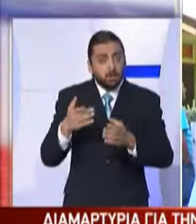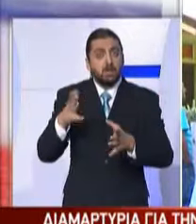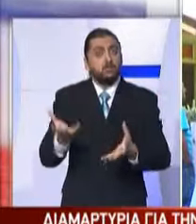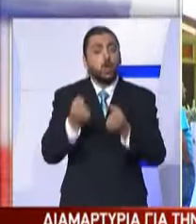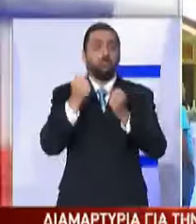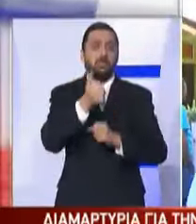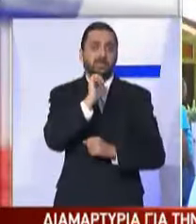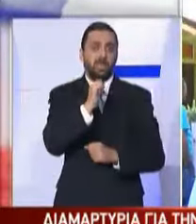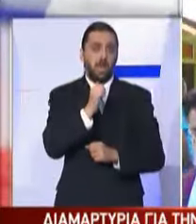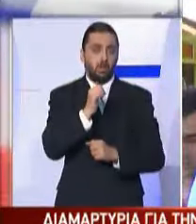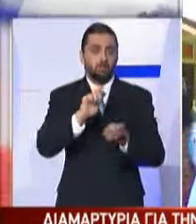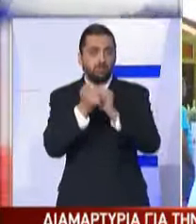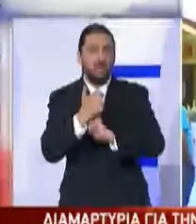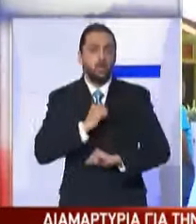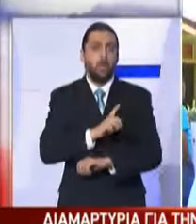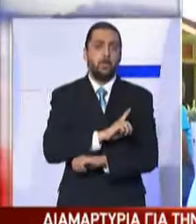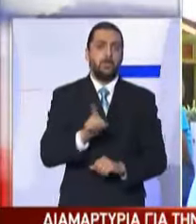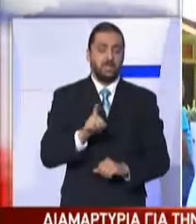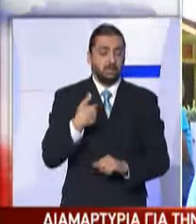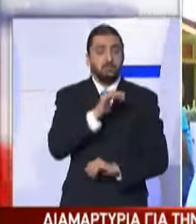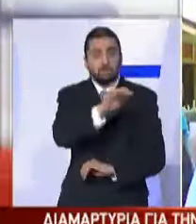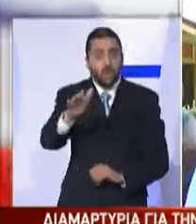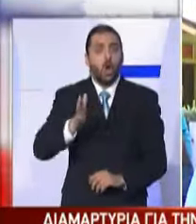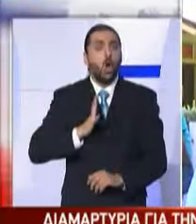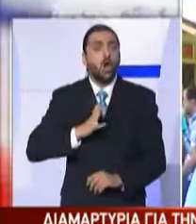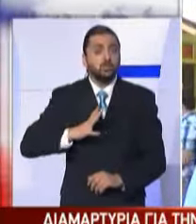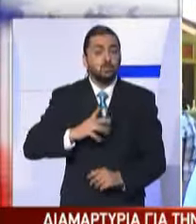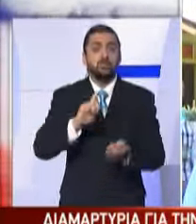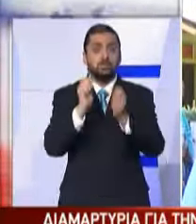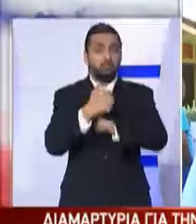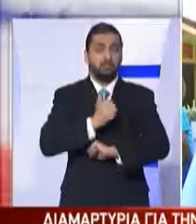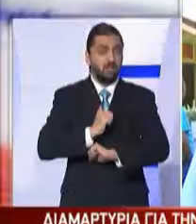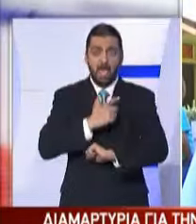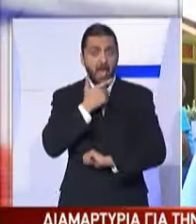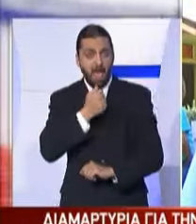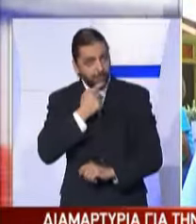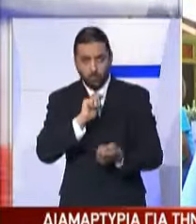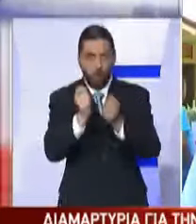στην ιδιωτικοποίηση σε ΕΙΑΘ. Στείλουμε το μήνυμα στους ιδιώτες ότι η ιδιωτικοποίηση του νερού της Θεσσαλονίκης δεν θα είναι ένα εύκολο,